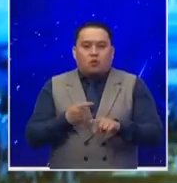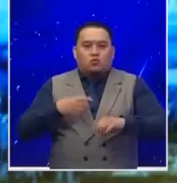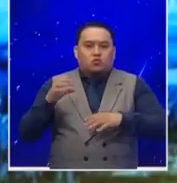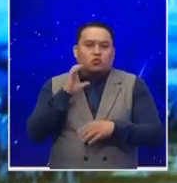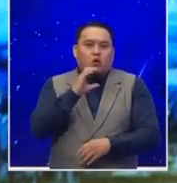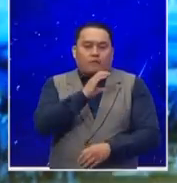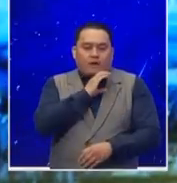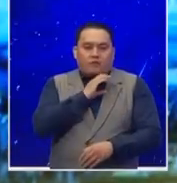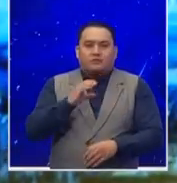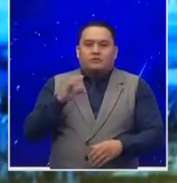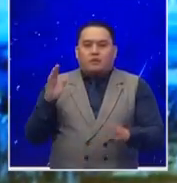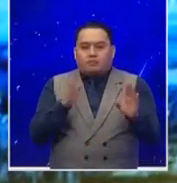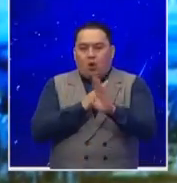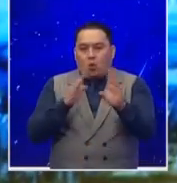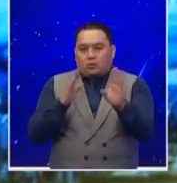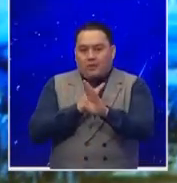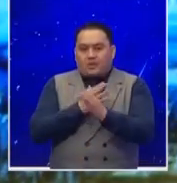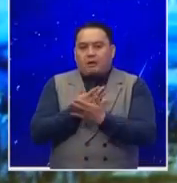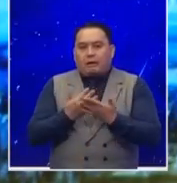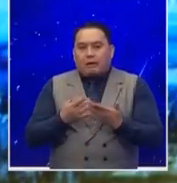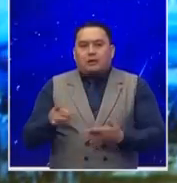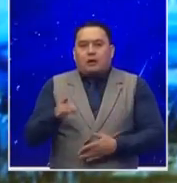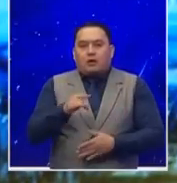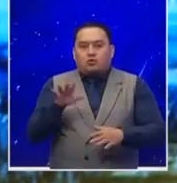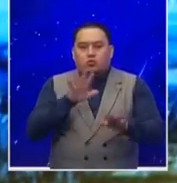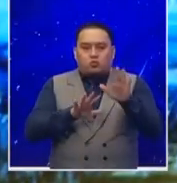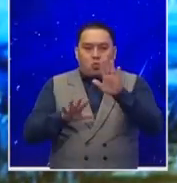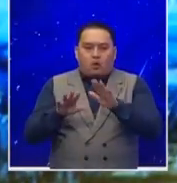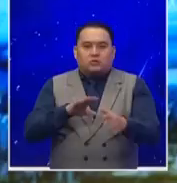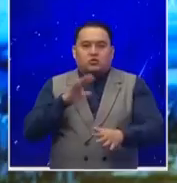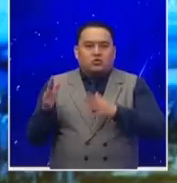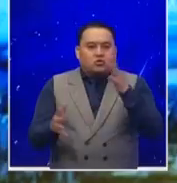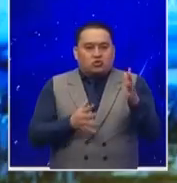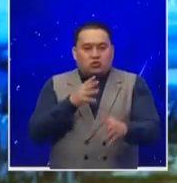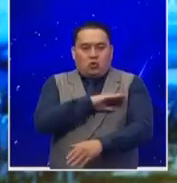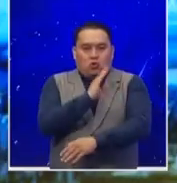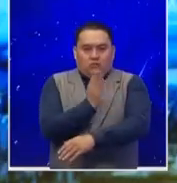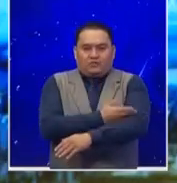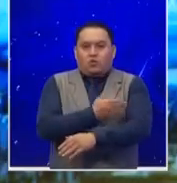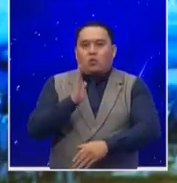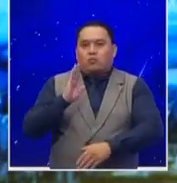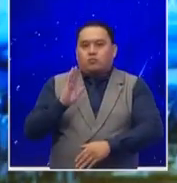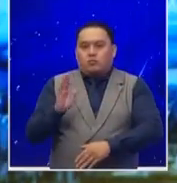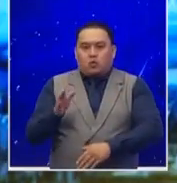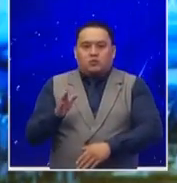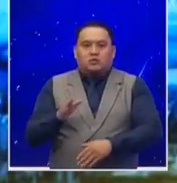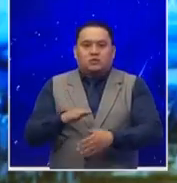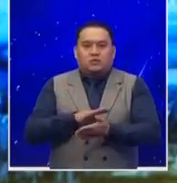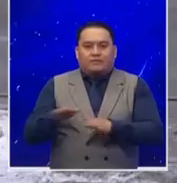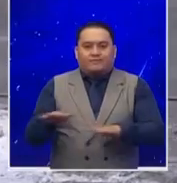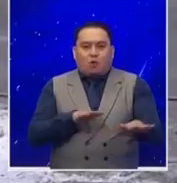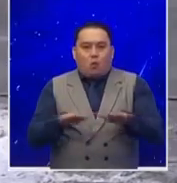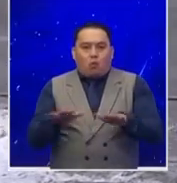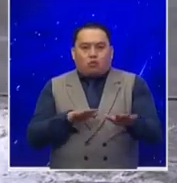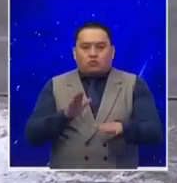антициклон жатасы ықпал етеді. Республиканың кей жерлерінде тұман, желдің күшеюі, бұрқасын жел, батыста көктайғақ күтіледі.